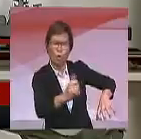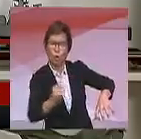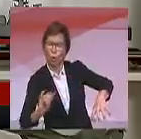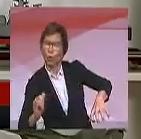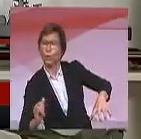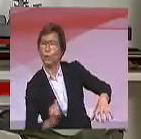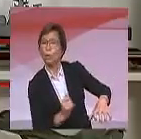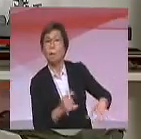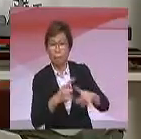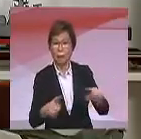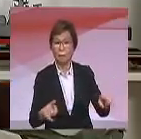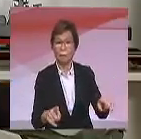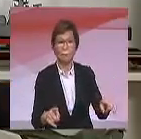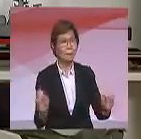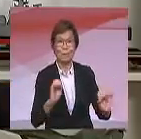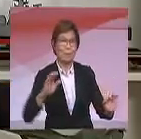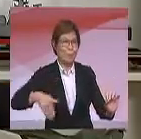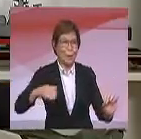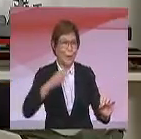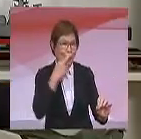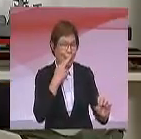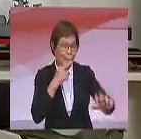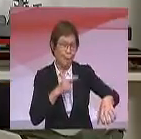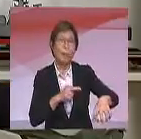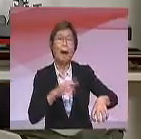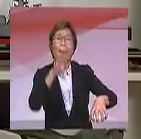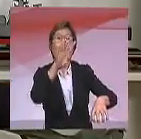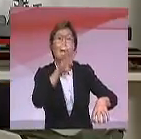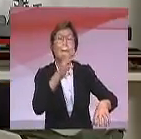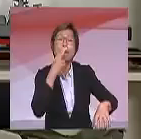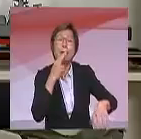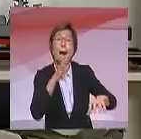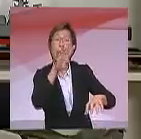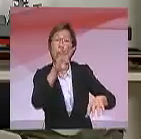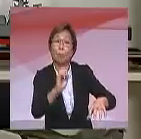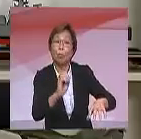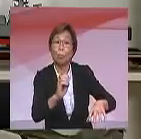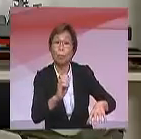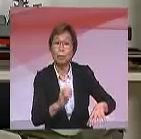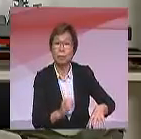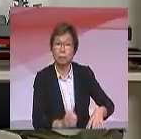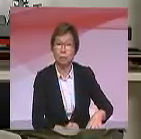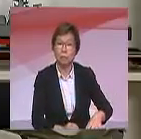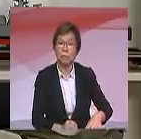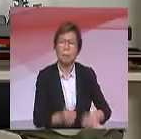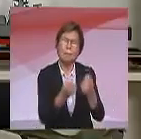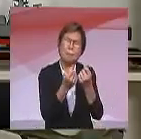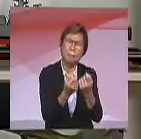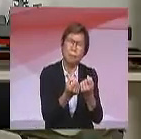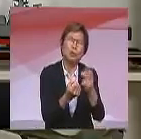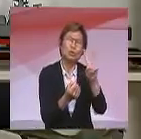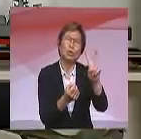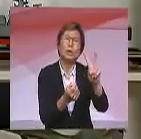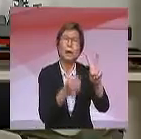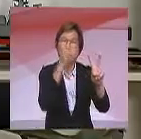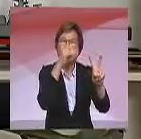tetapi jauh daripada merah lagi. Merah 40, yang ada di Melaka berbelas-belas yang paling tinggi. Dua